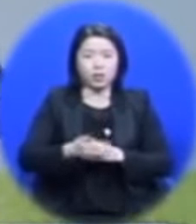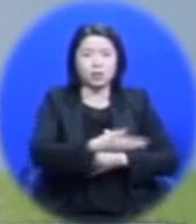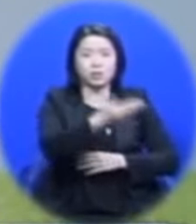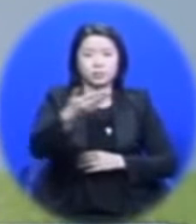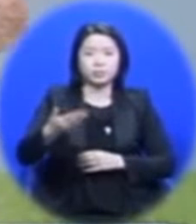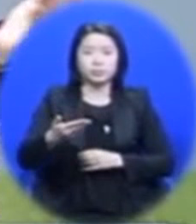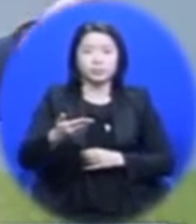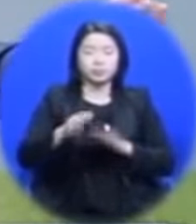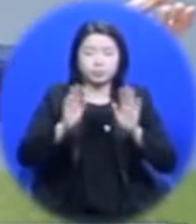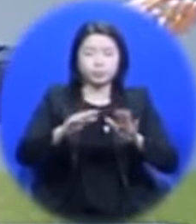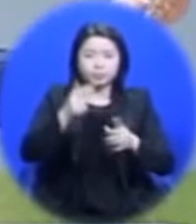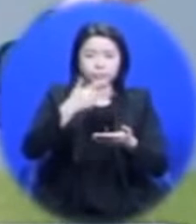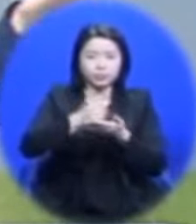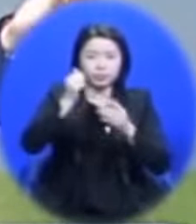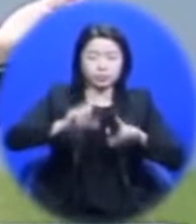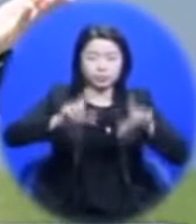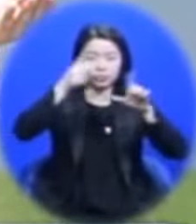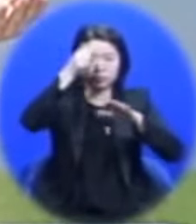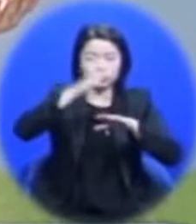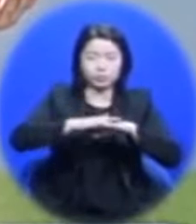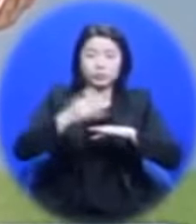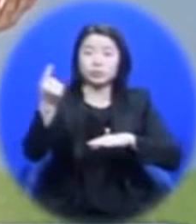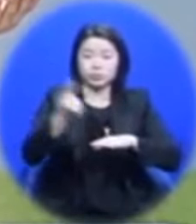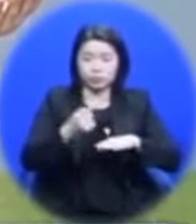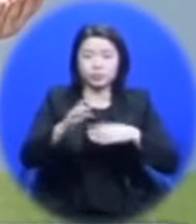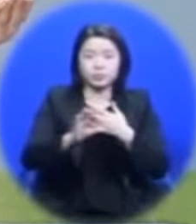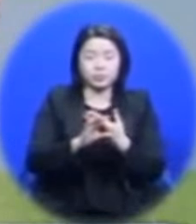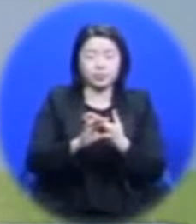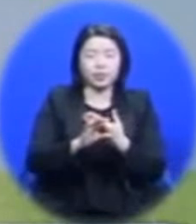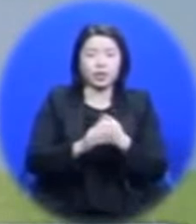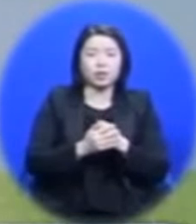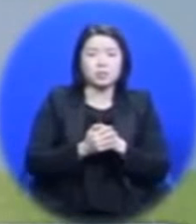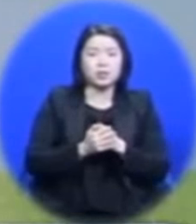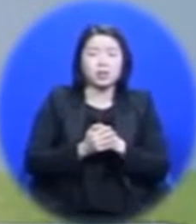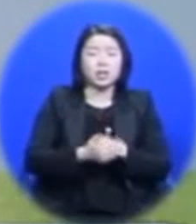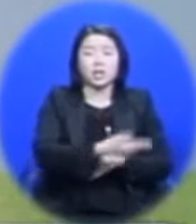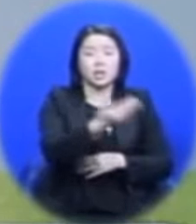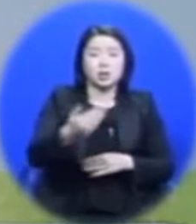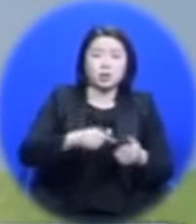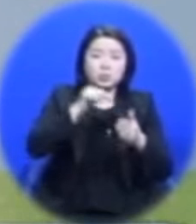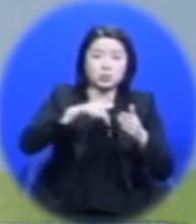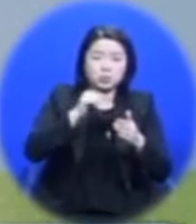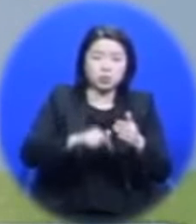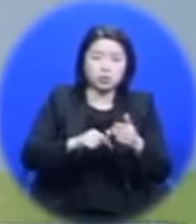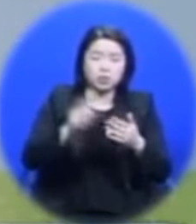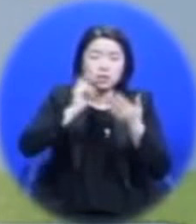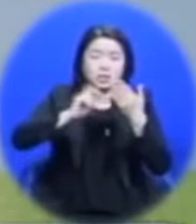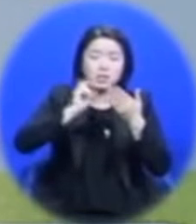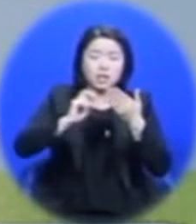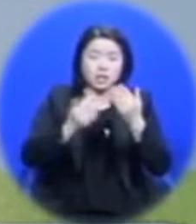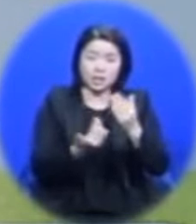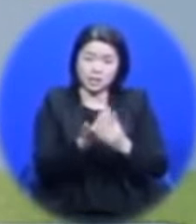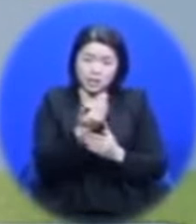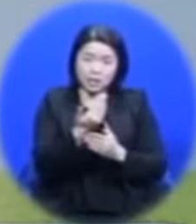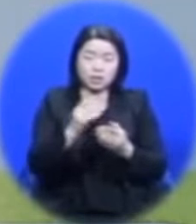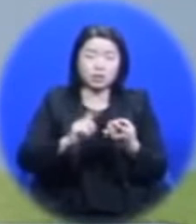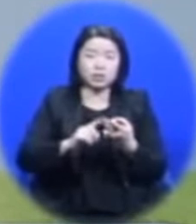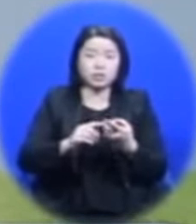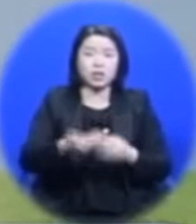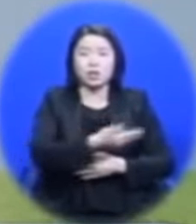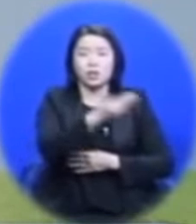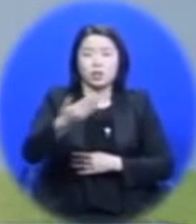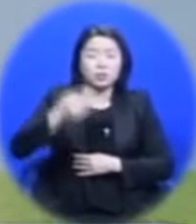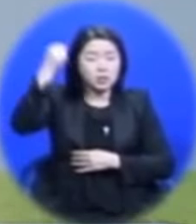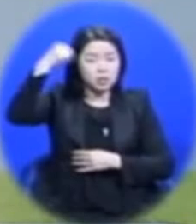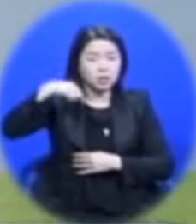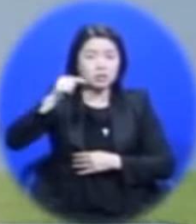여러분이 오늘 주일 예배에 이렇게 나오셨다고 한다면 여러분 속에서 찬양이 일어나는 것을 여러분이 느끼지